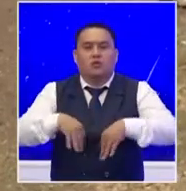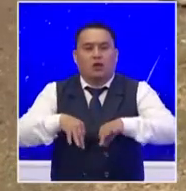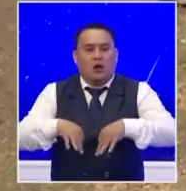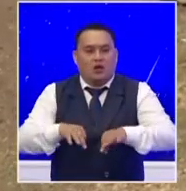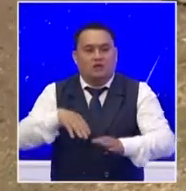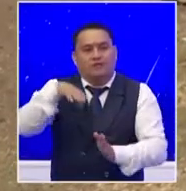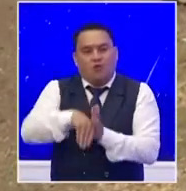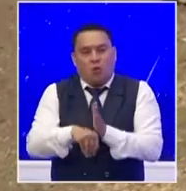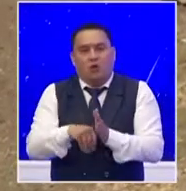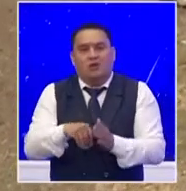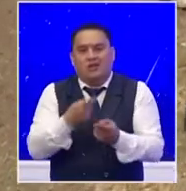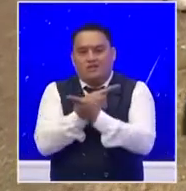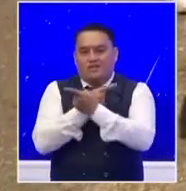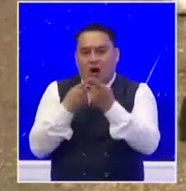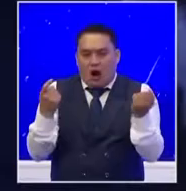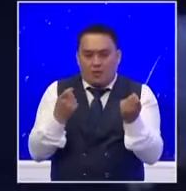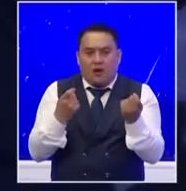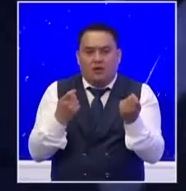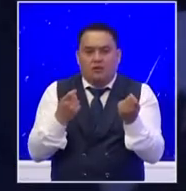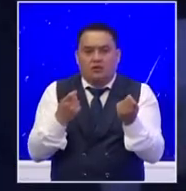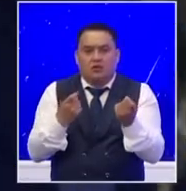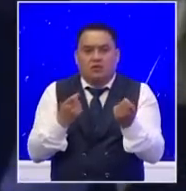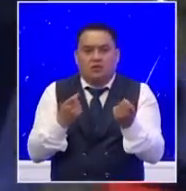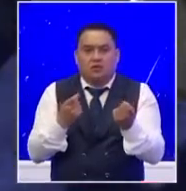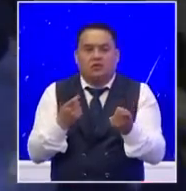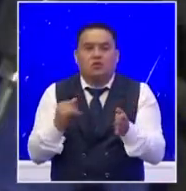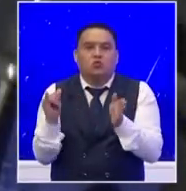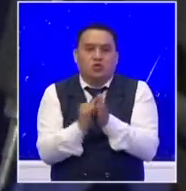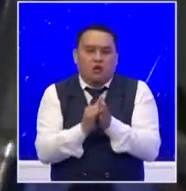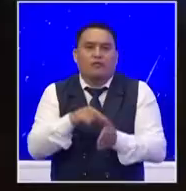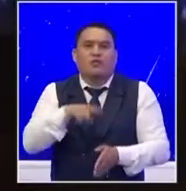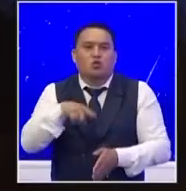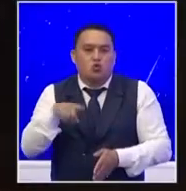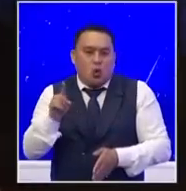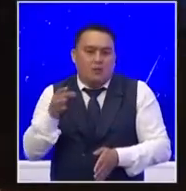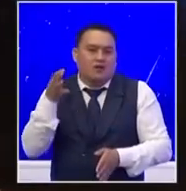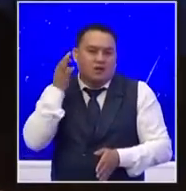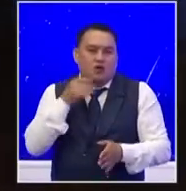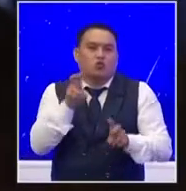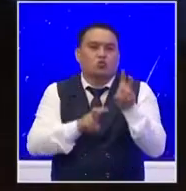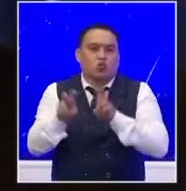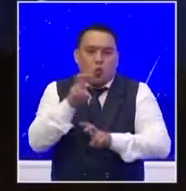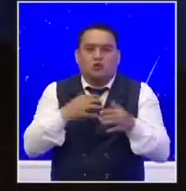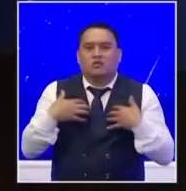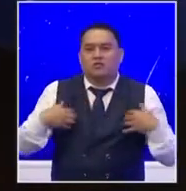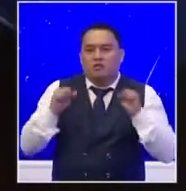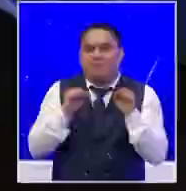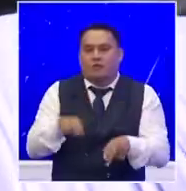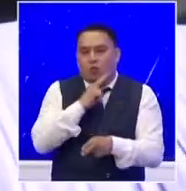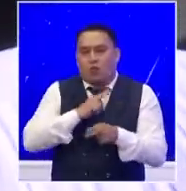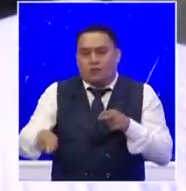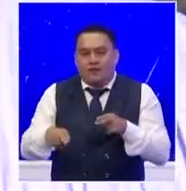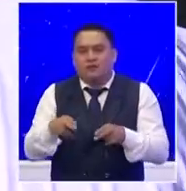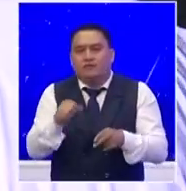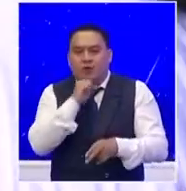паспорт заносится и информация о так называемых серьгах. Эта информация полезна и при розыске животных, на которых посягают